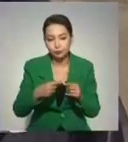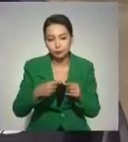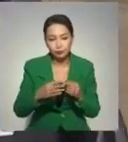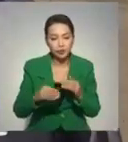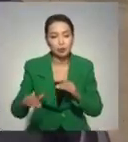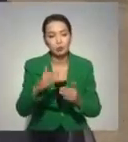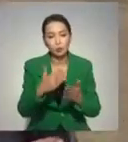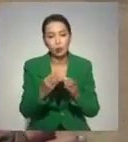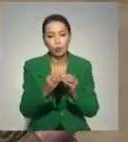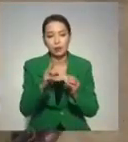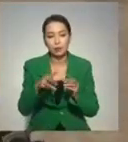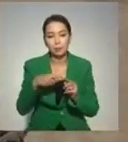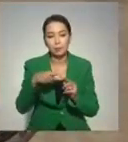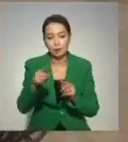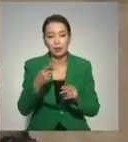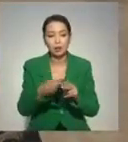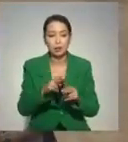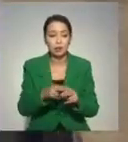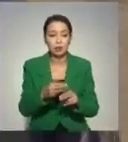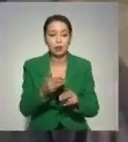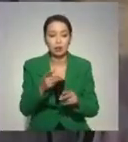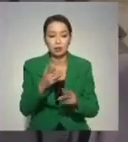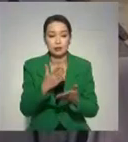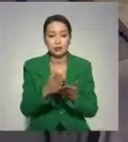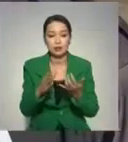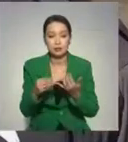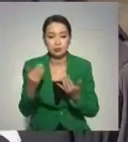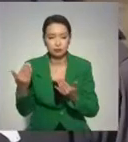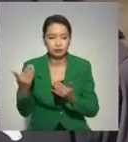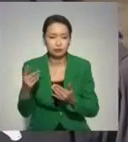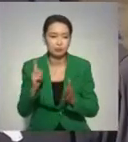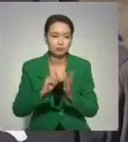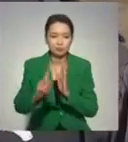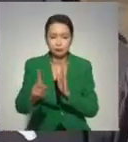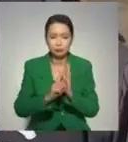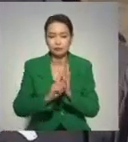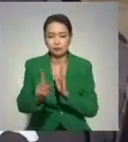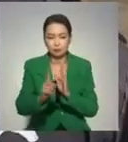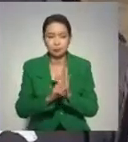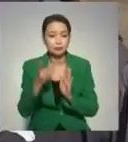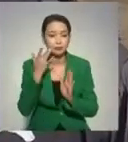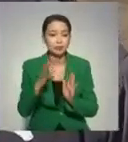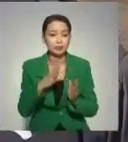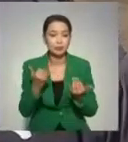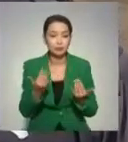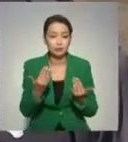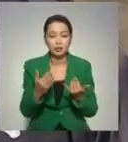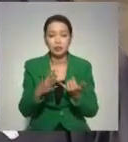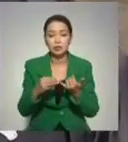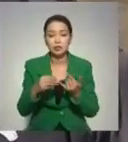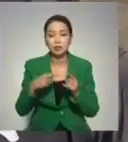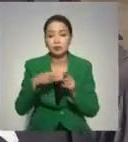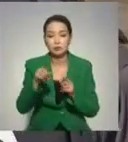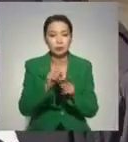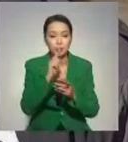жайлауға өту үшін мында бізде перегон деген знак тұр. Осы жерден жылда біз өтіп жүретінбіз. Қазір енді біз өз жайлауымызға да өте алмайтын